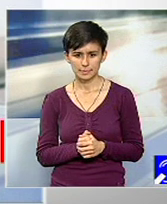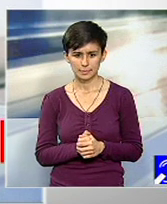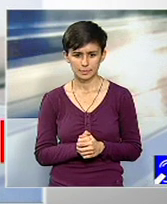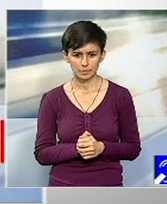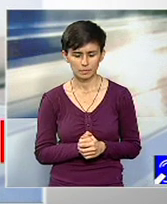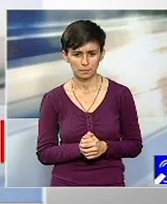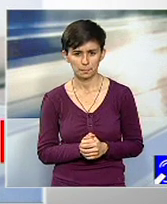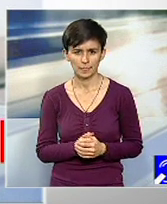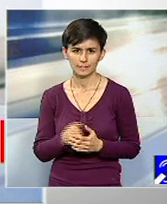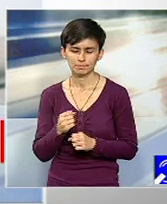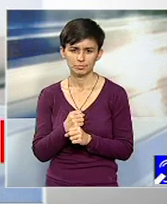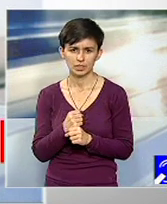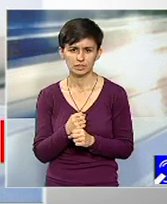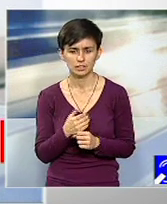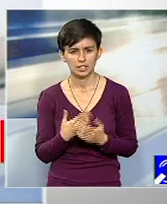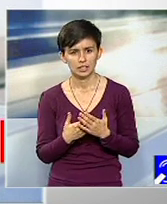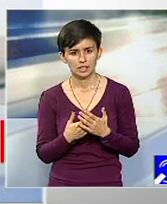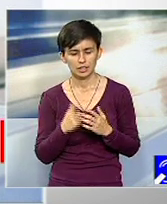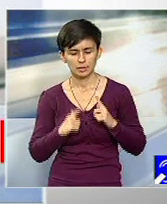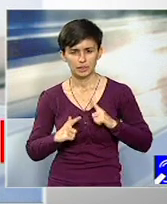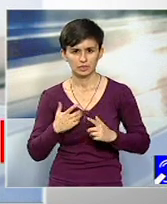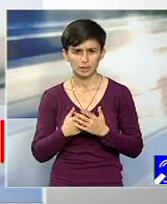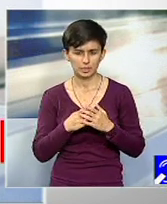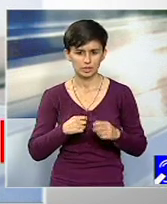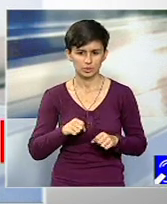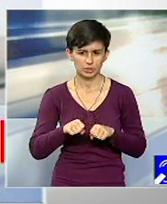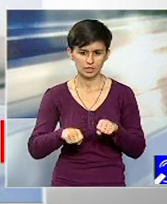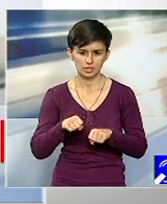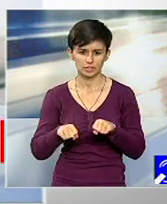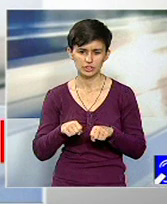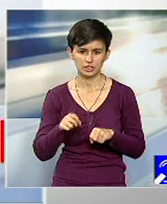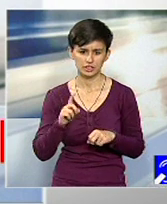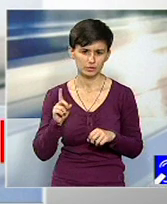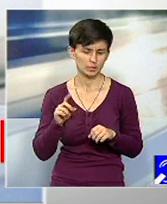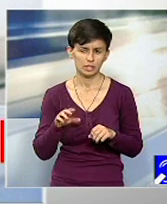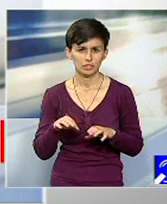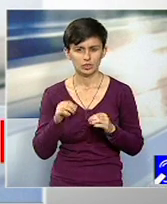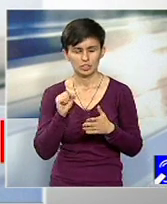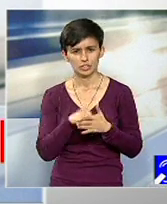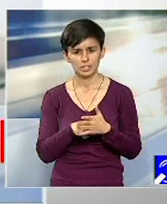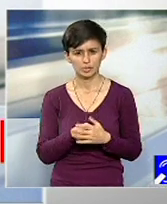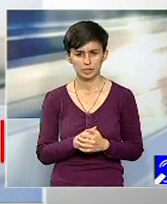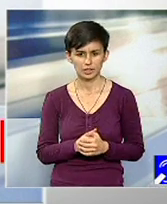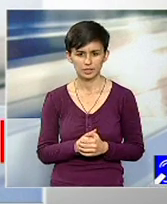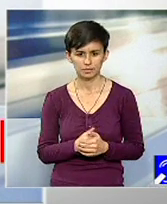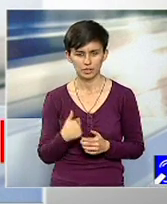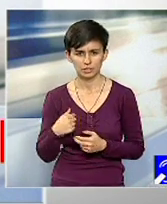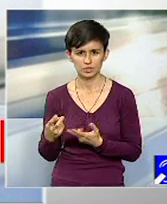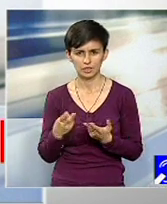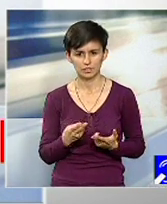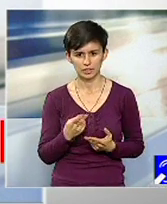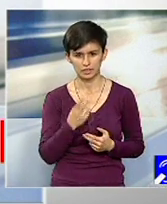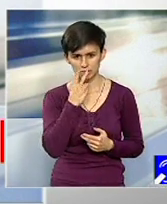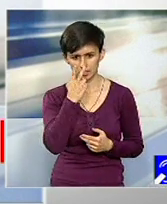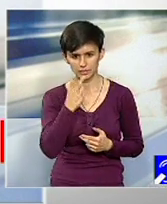Pasiunea pentru ciclism nu cunoaște limite. Paolo este cea mai bună dovadă. Vă invit să-l cunoaștem